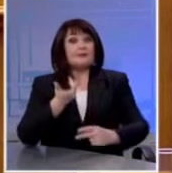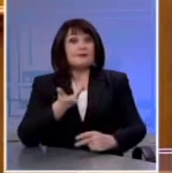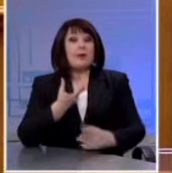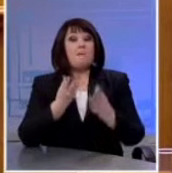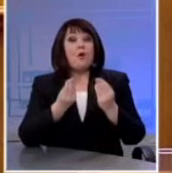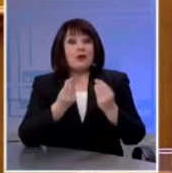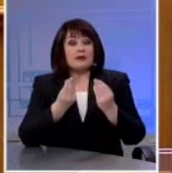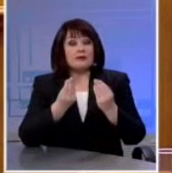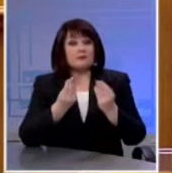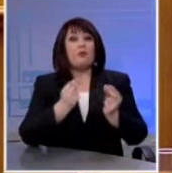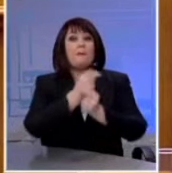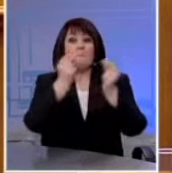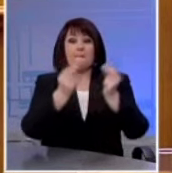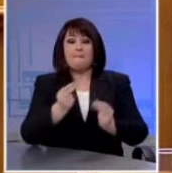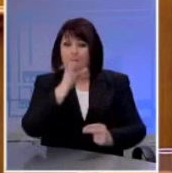που στην κυριολεξία,